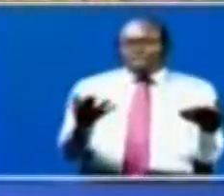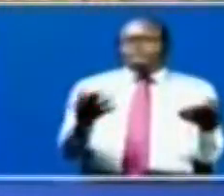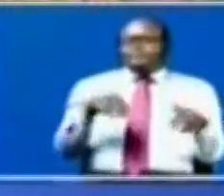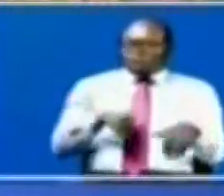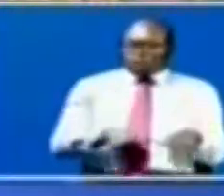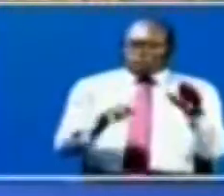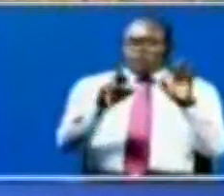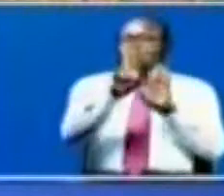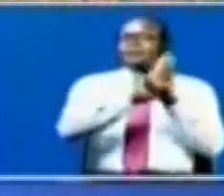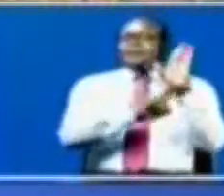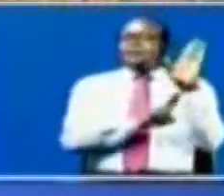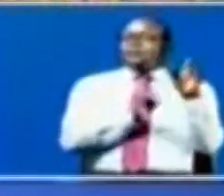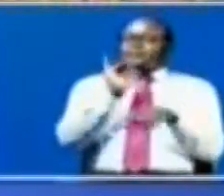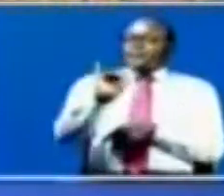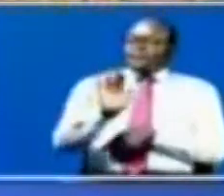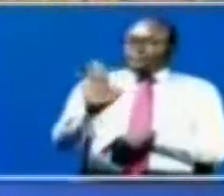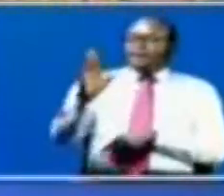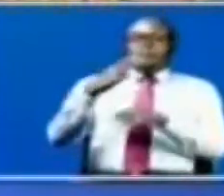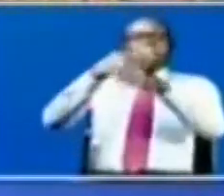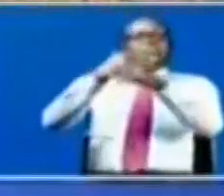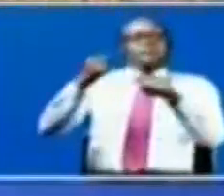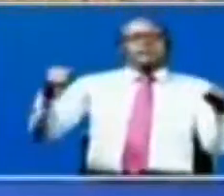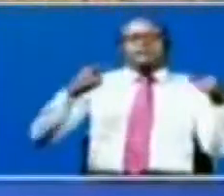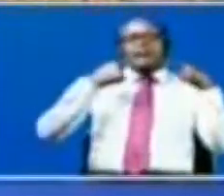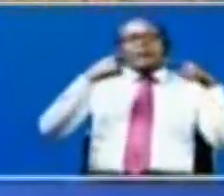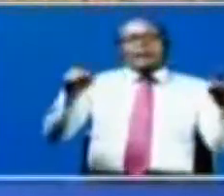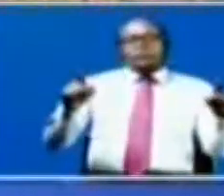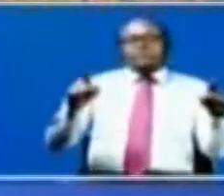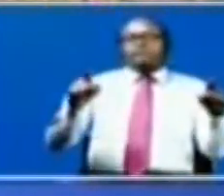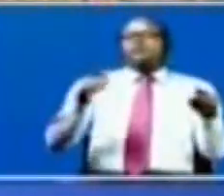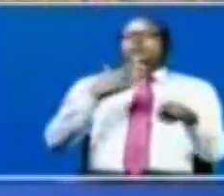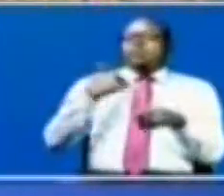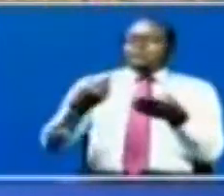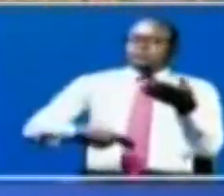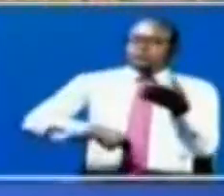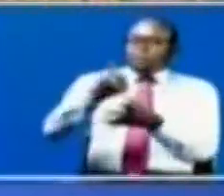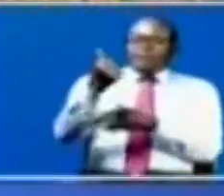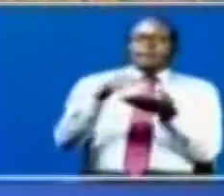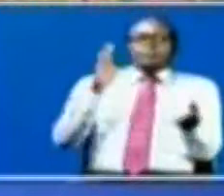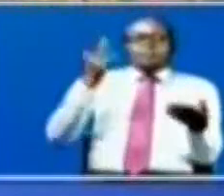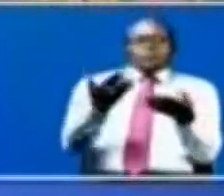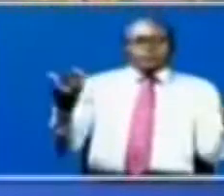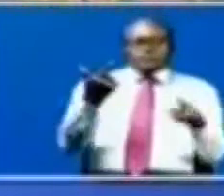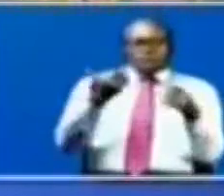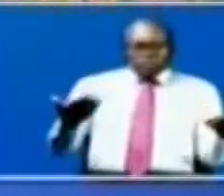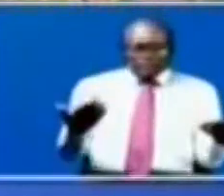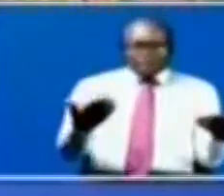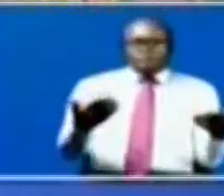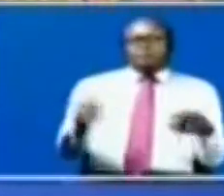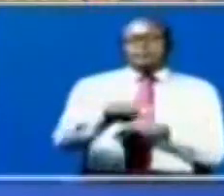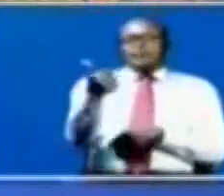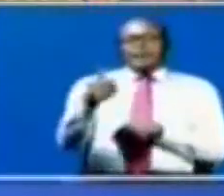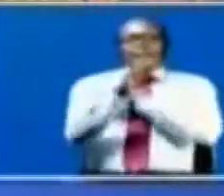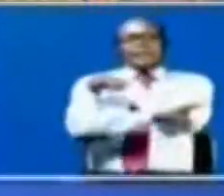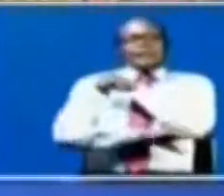kufuatilia mfumo ambayo rais wao ametangaza kwamba angependa kununua bidhaa nyingi kutoka